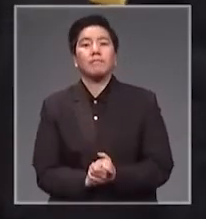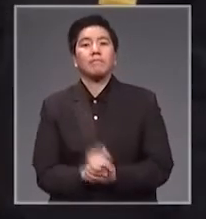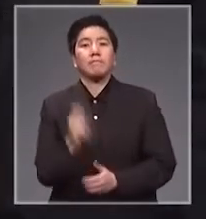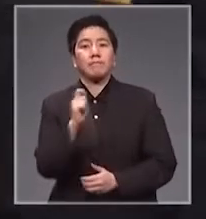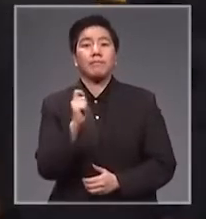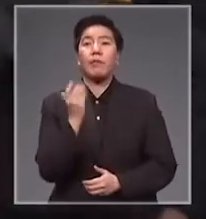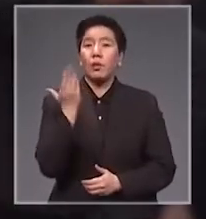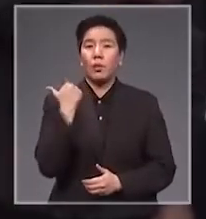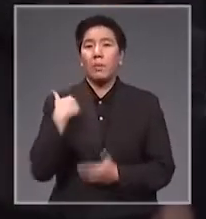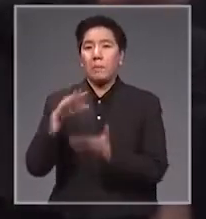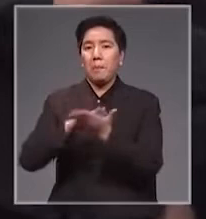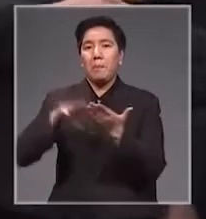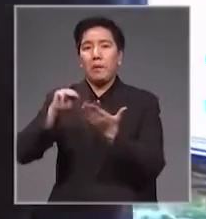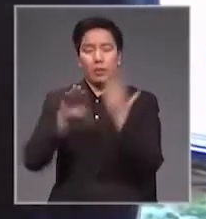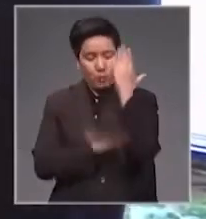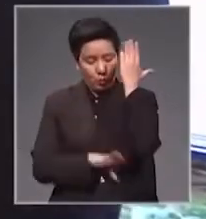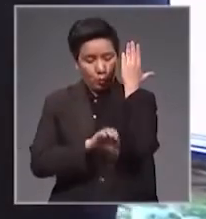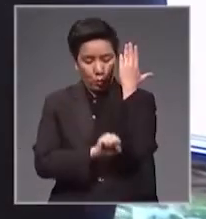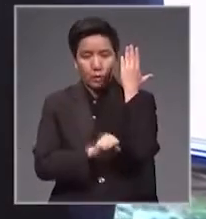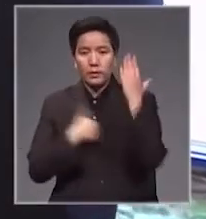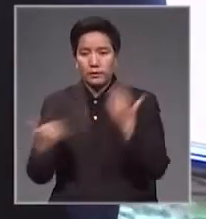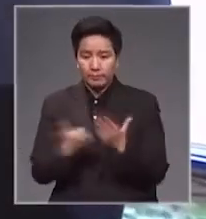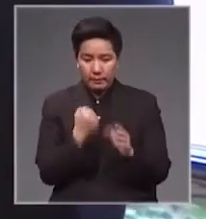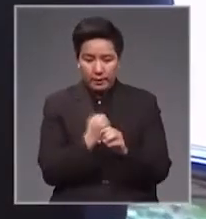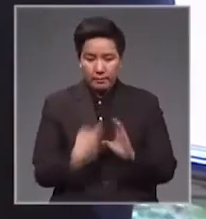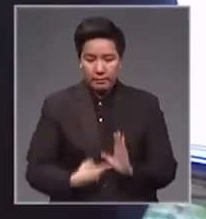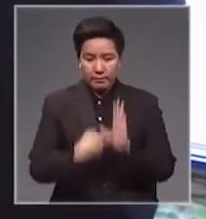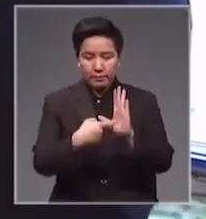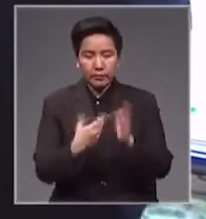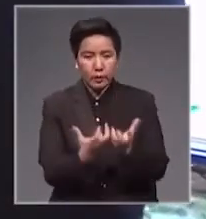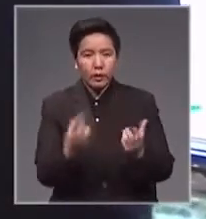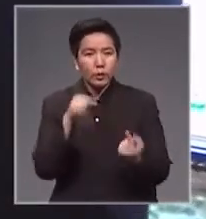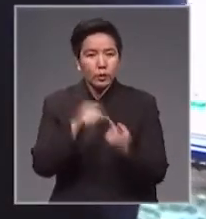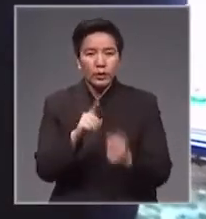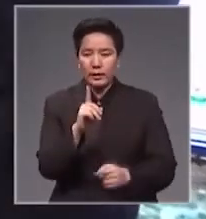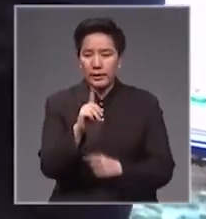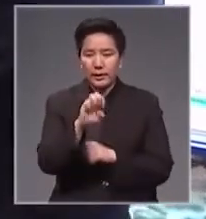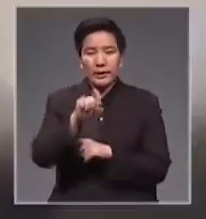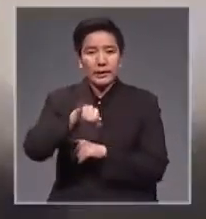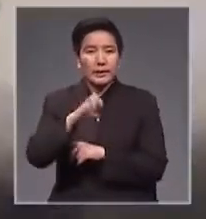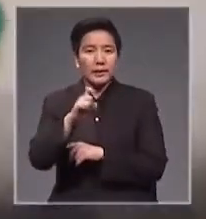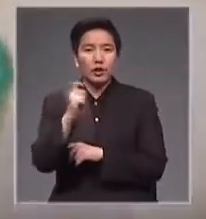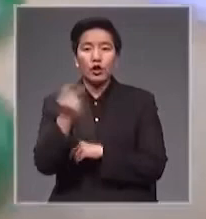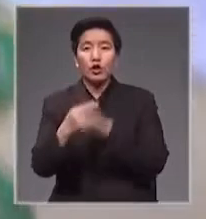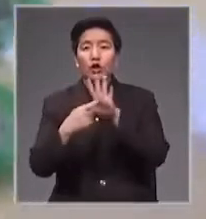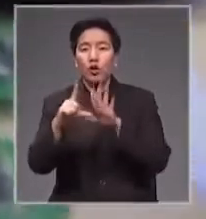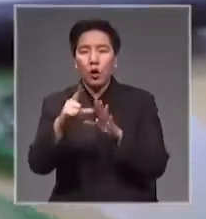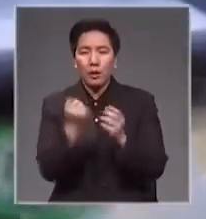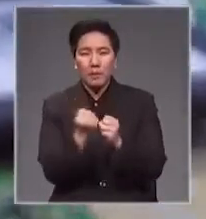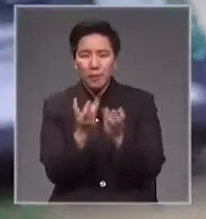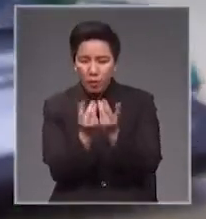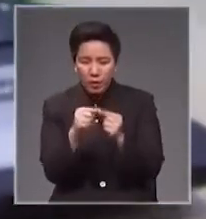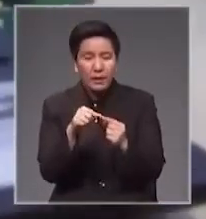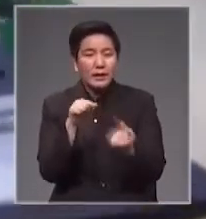ยสงขลานครินทร์มาแสดงผลงานวิจัยในกลุ่ม Digital Economy ให้คณะรัฐมนตรีและหน่วยงานด้านความมั่นคงได้ชมนะครับวันนี้